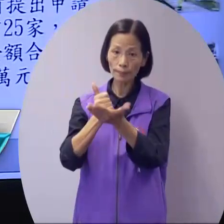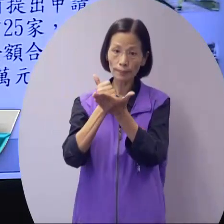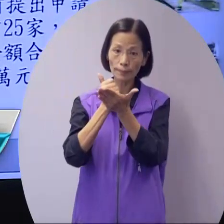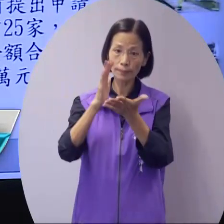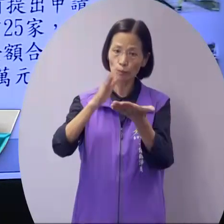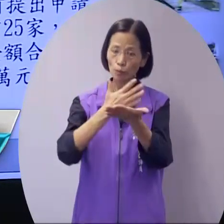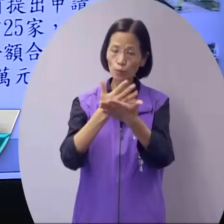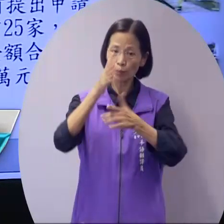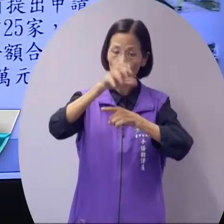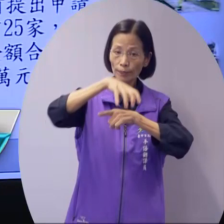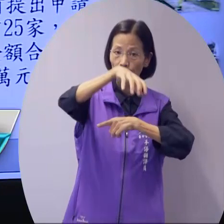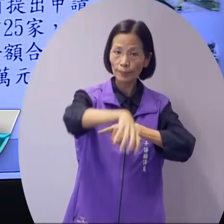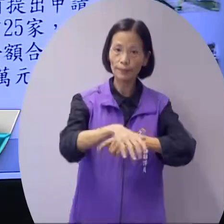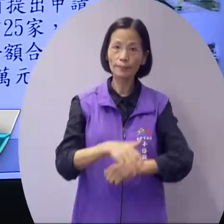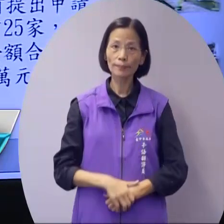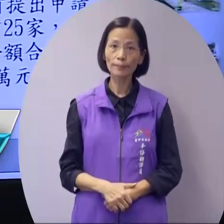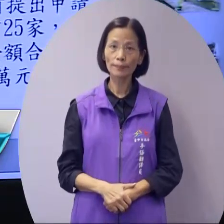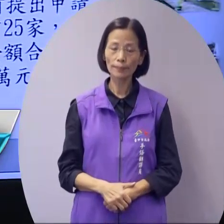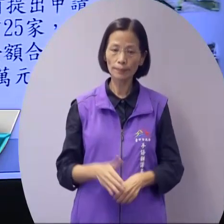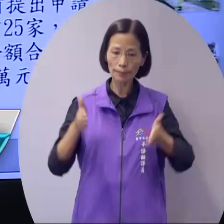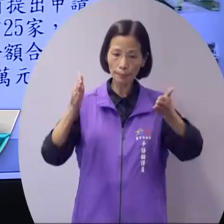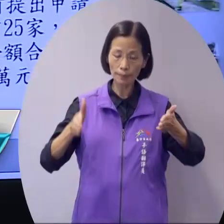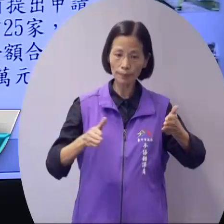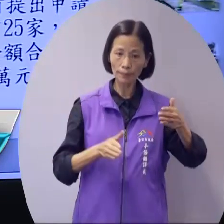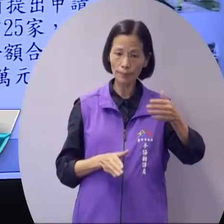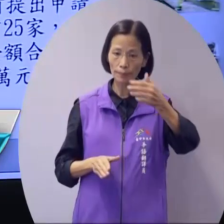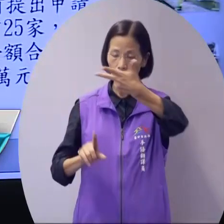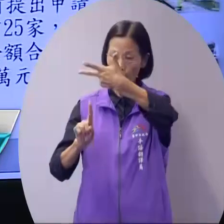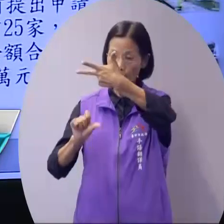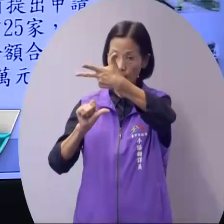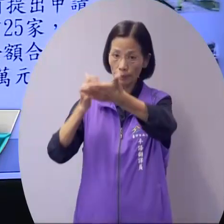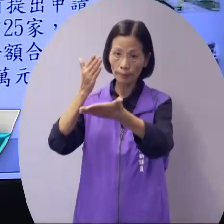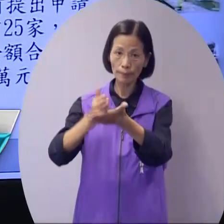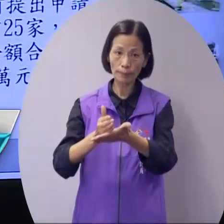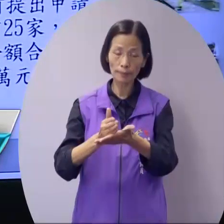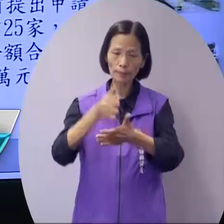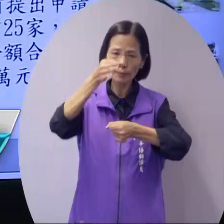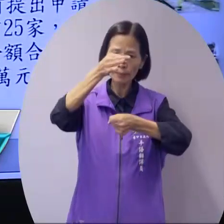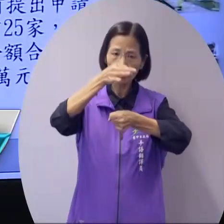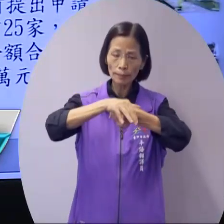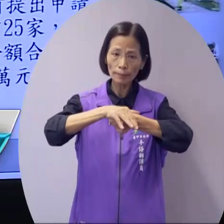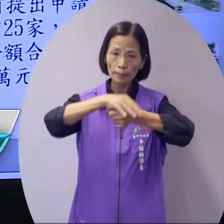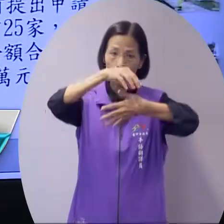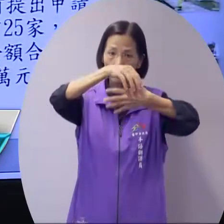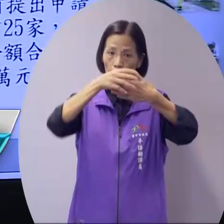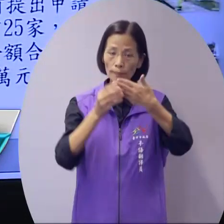减农场，好，作业时间是到7月15号为止。